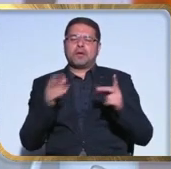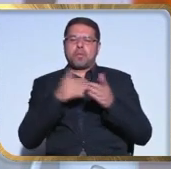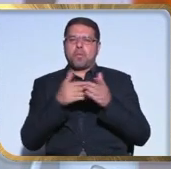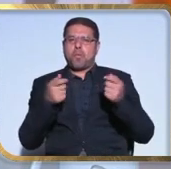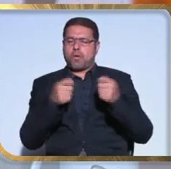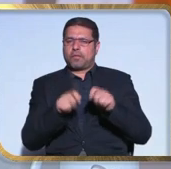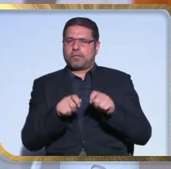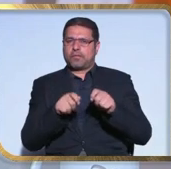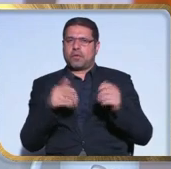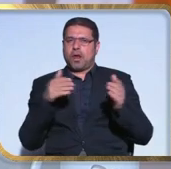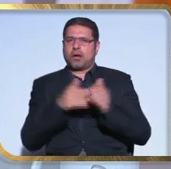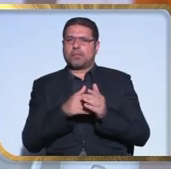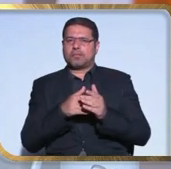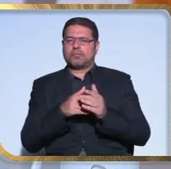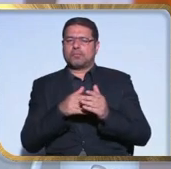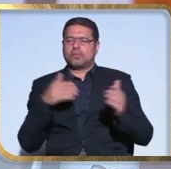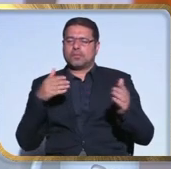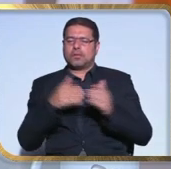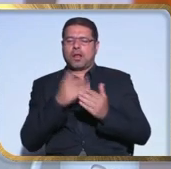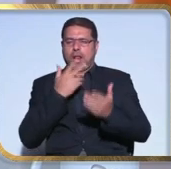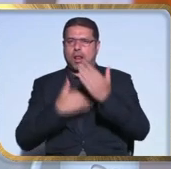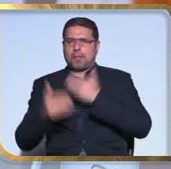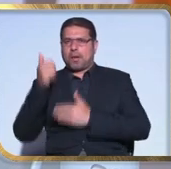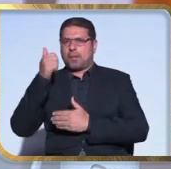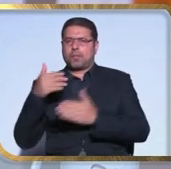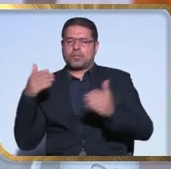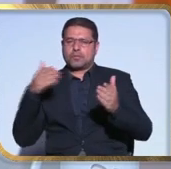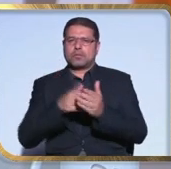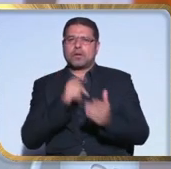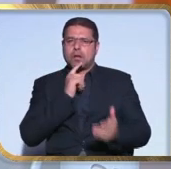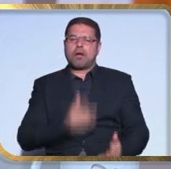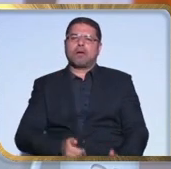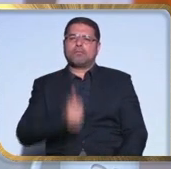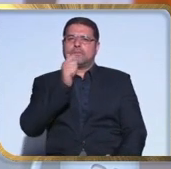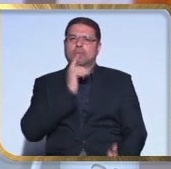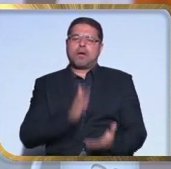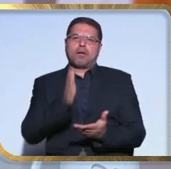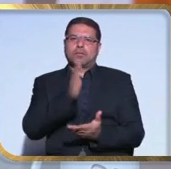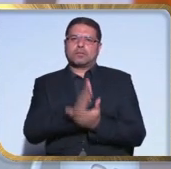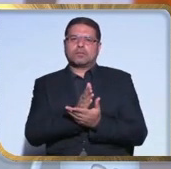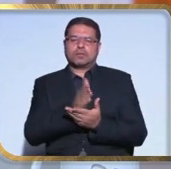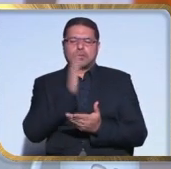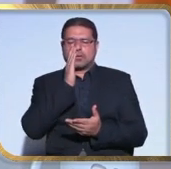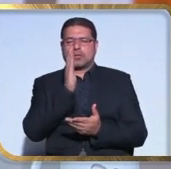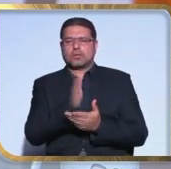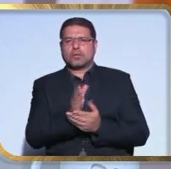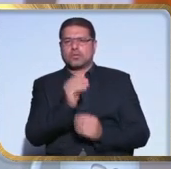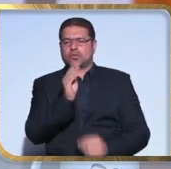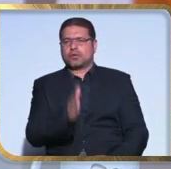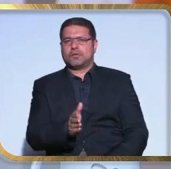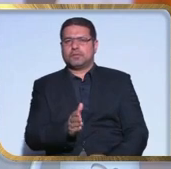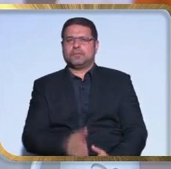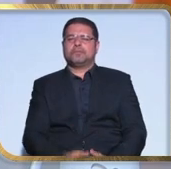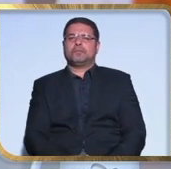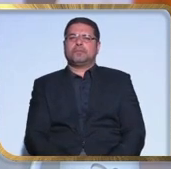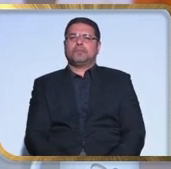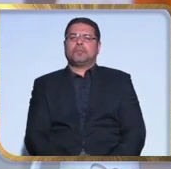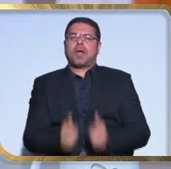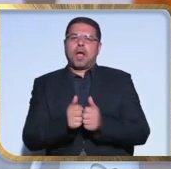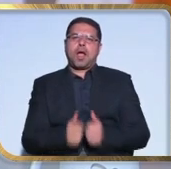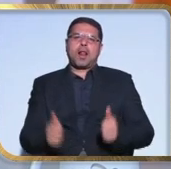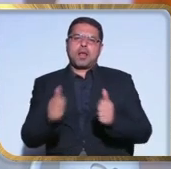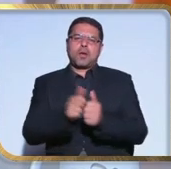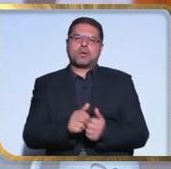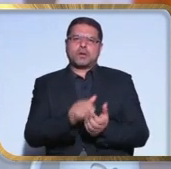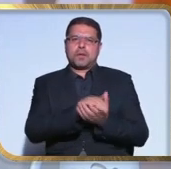لما اغلق والخاتم لما ما سبق ناصر الحق بالحق والهادي الى صراطك المستقيم وعلى